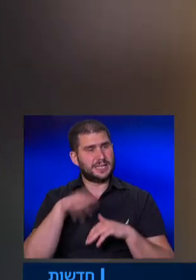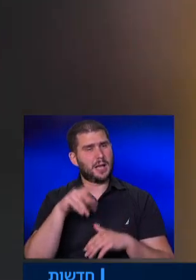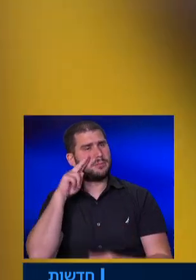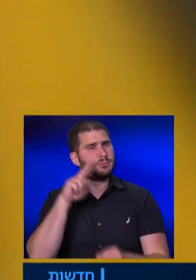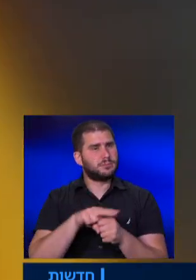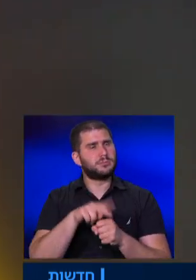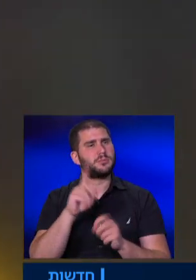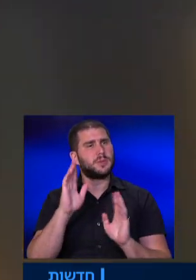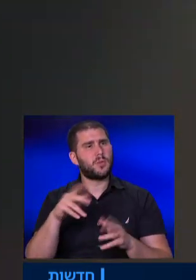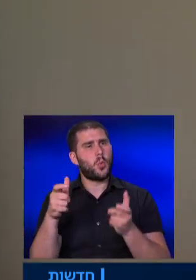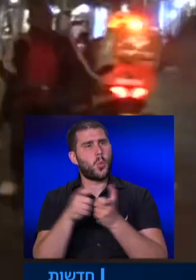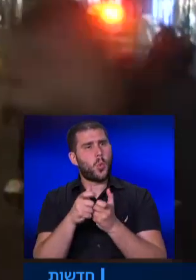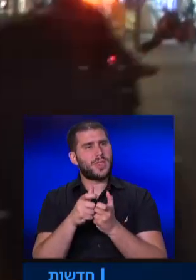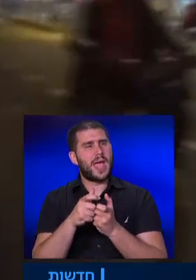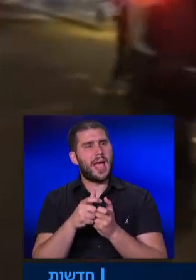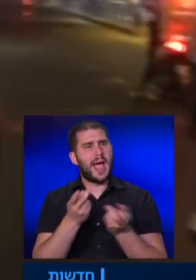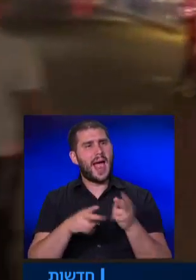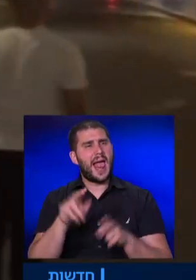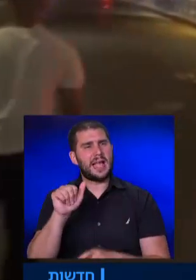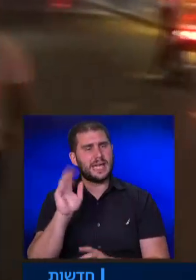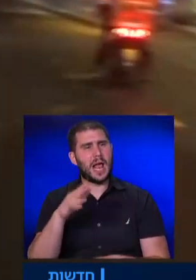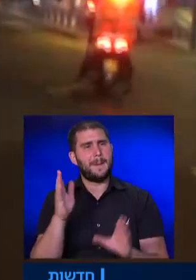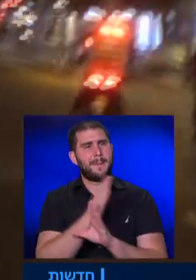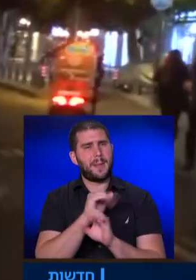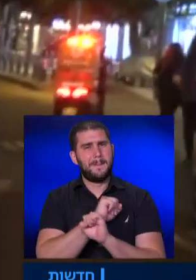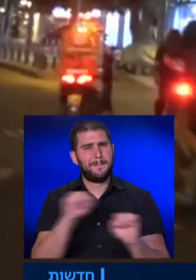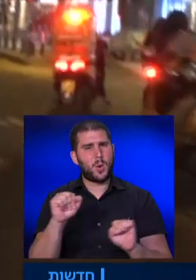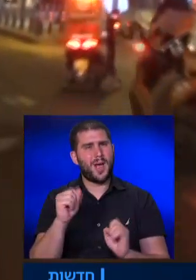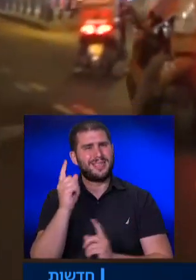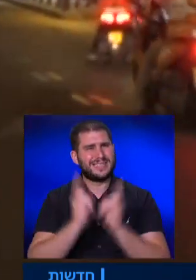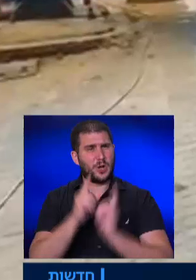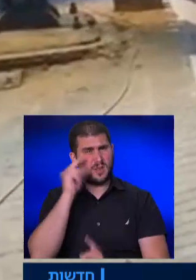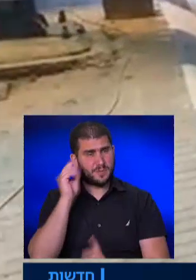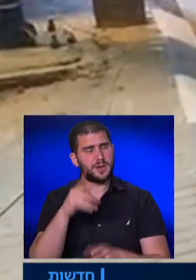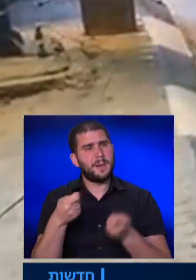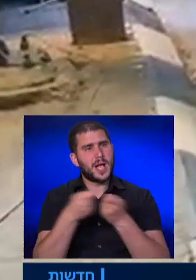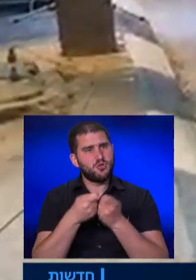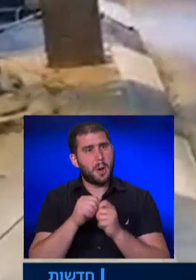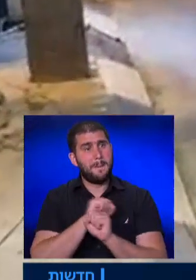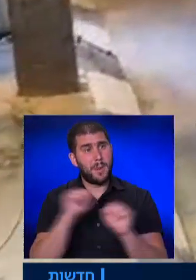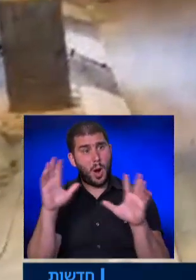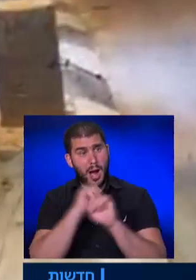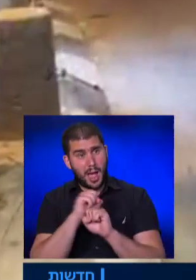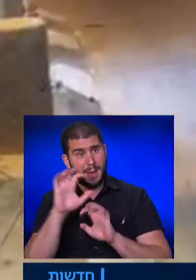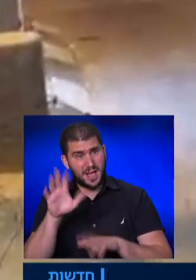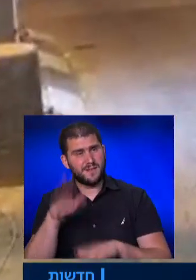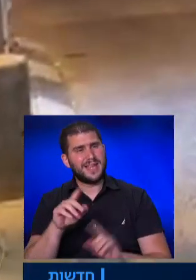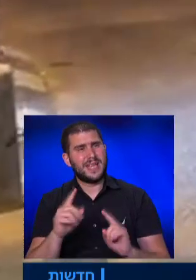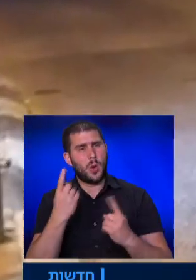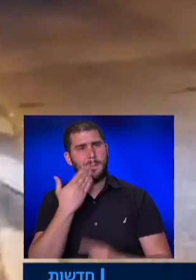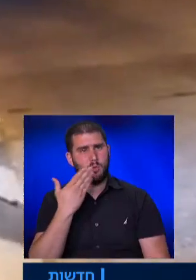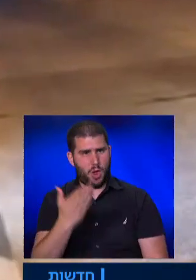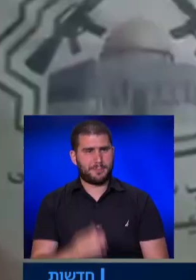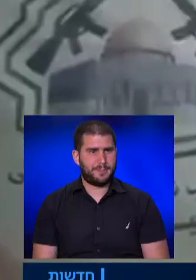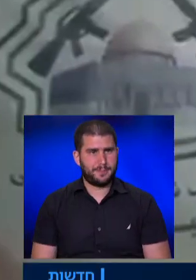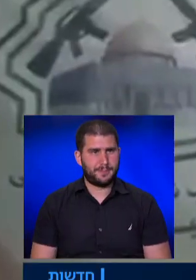החסות שפרסו גדודי חללי אל-אקצא על המחבל מהפיגוע בדיזינגוף וקשר בין הפיגוע הלילה באריאל לבין האירועים